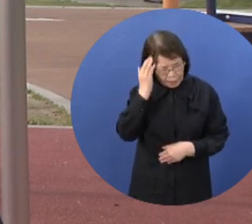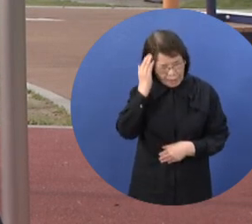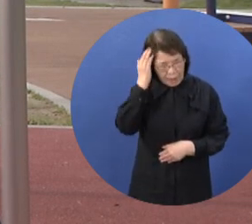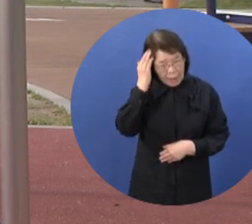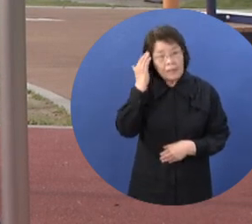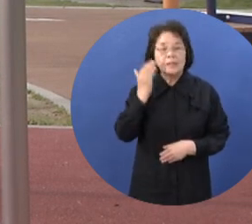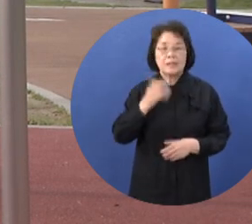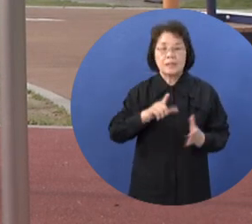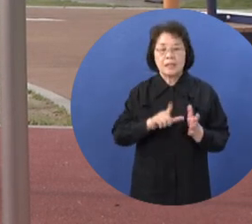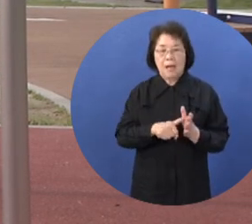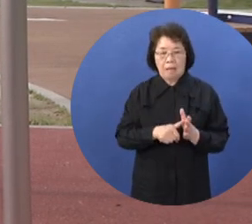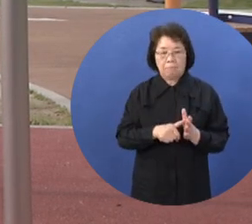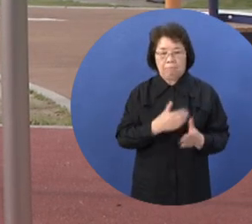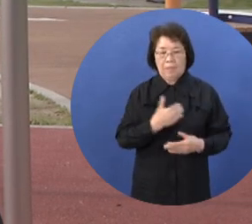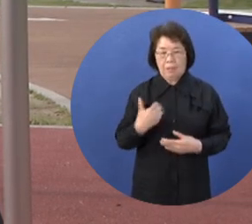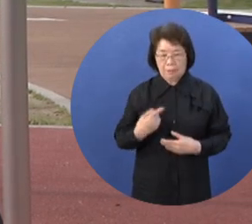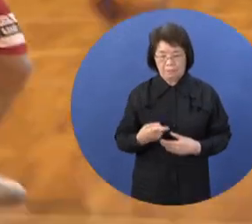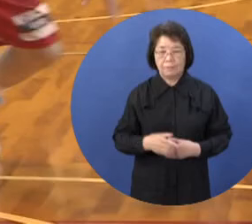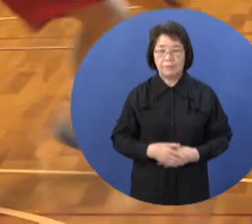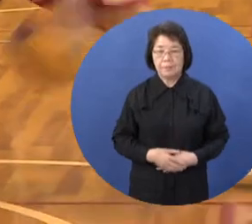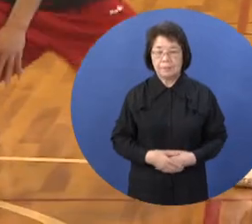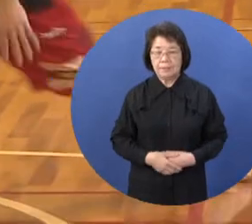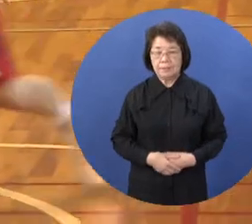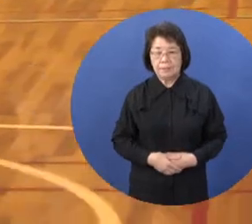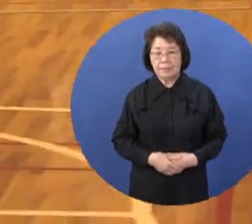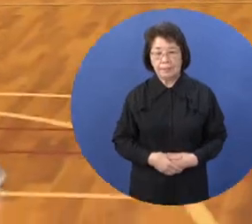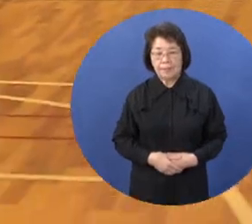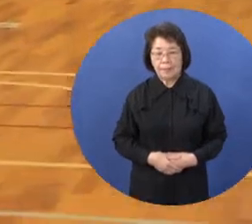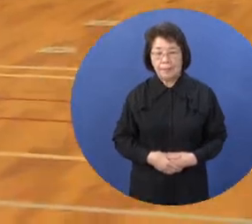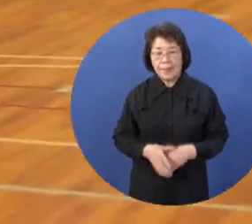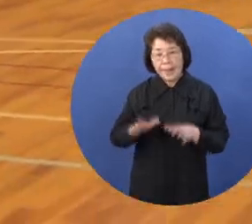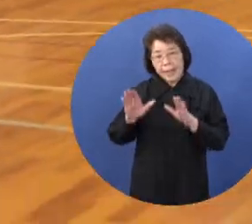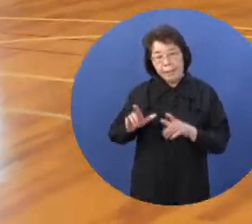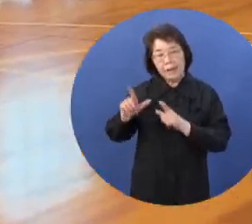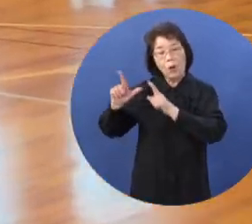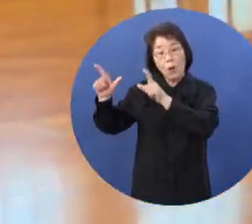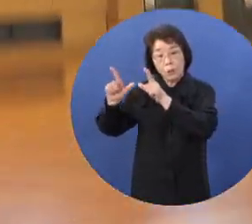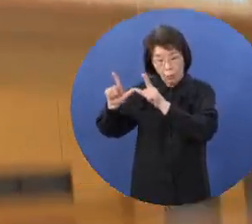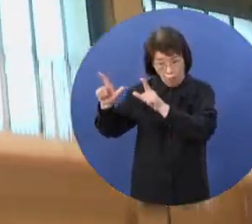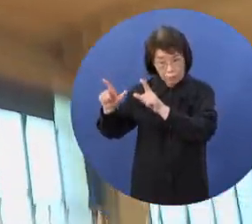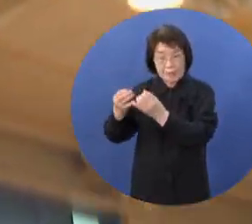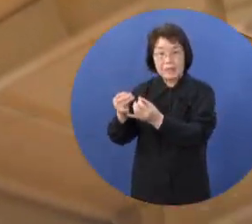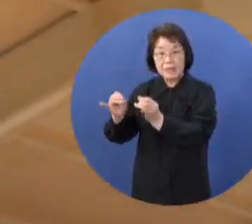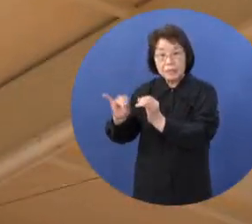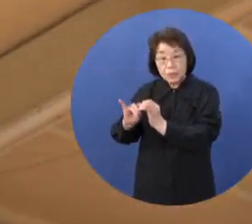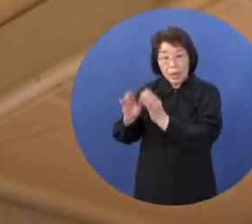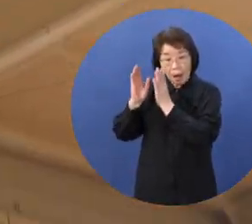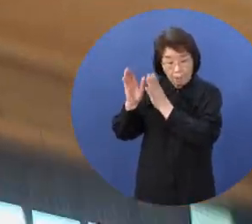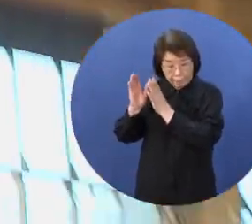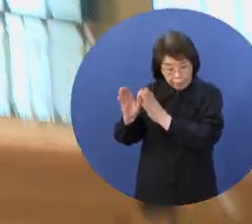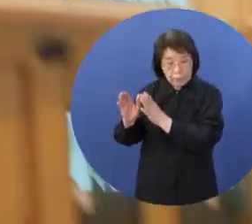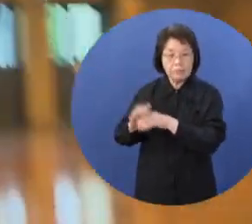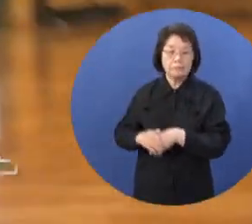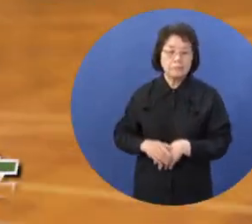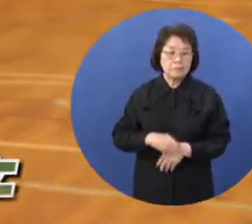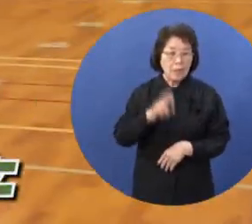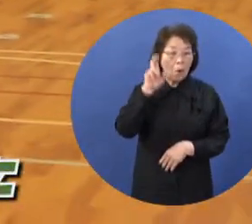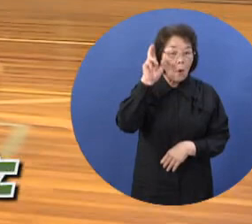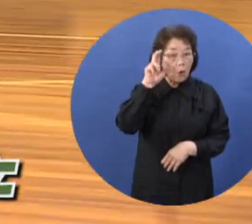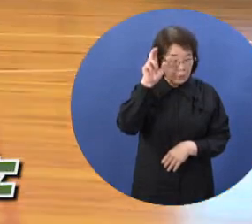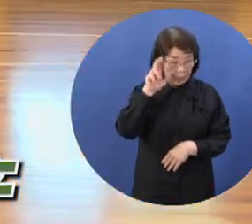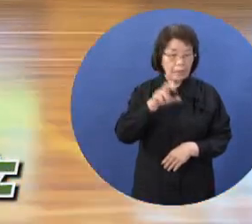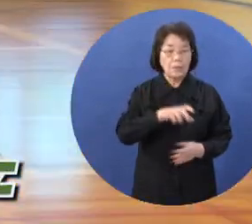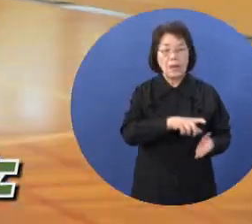ますね。 一瞬で終わるからね 3人制は。 現在東京ダイムでプレーする西米さんですが、大阪ダイム